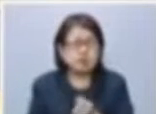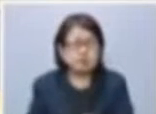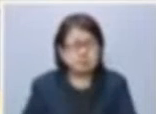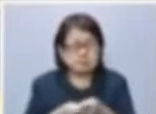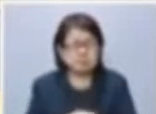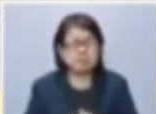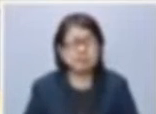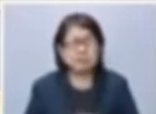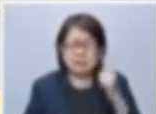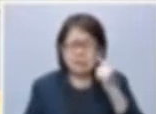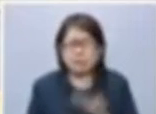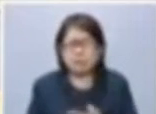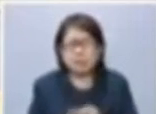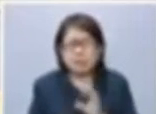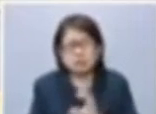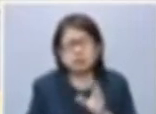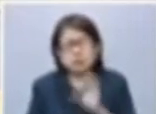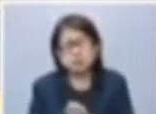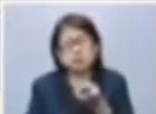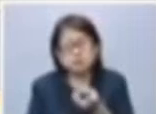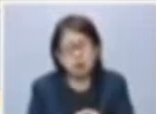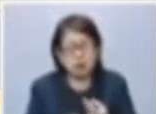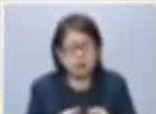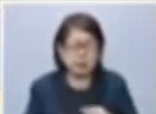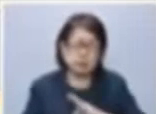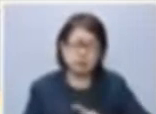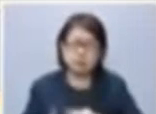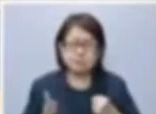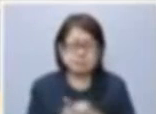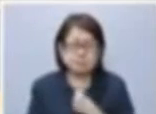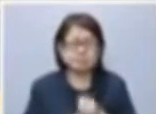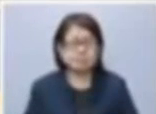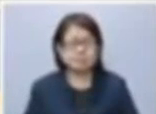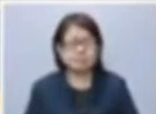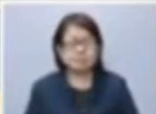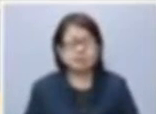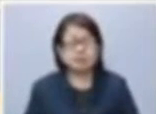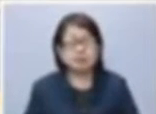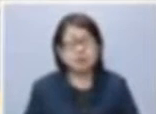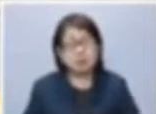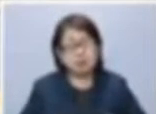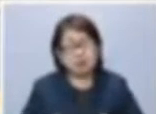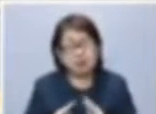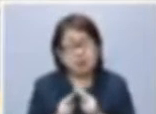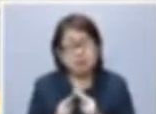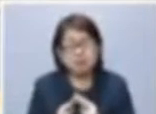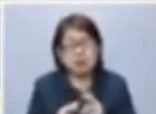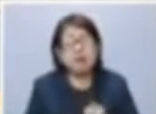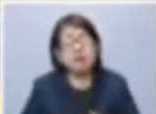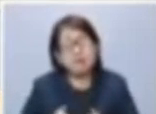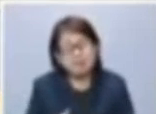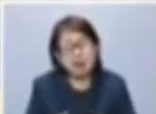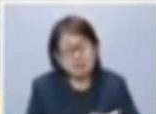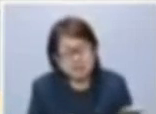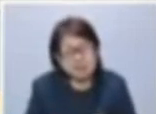นี่ก็ถือว่าไม่เยอะแต่ว่าดิฉันก็เสียดายนะคะว่าการนำเสนอของหน่วยงานที่ฟังทั้ง